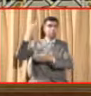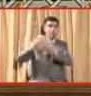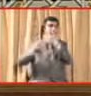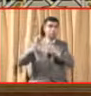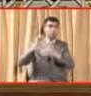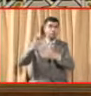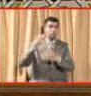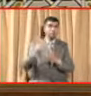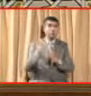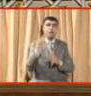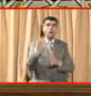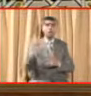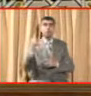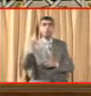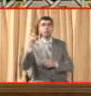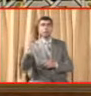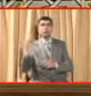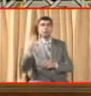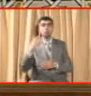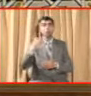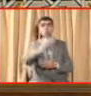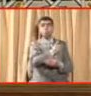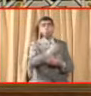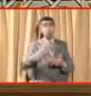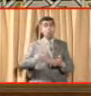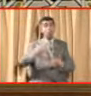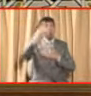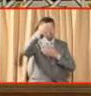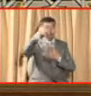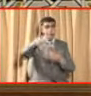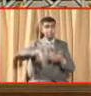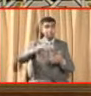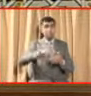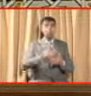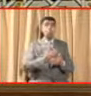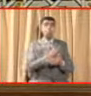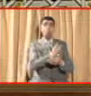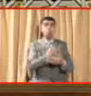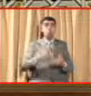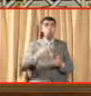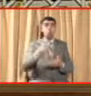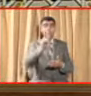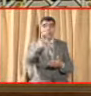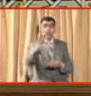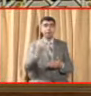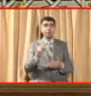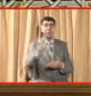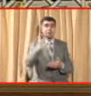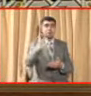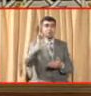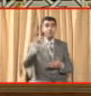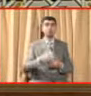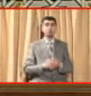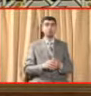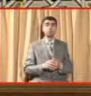مارس 2013 بين حكومة المملكة المغربية وحكومة جمهورية كوت ديفوار. مشروع قانون